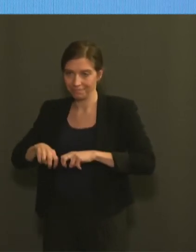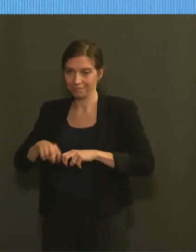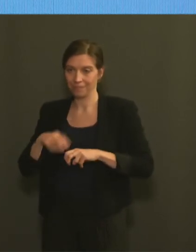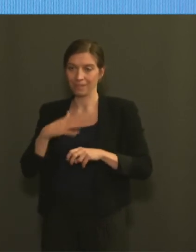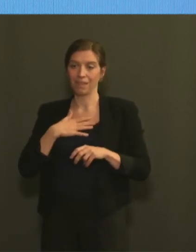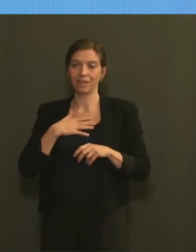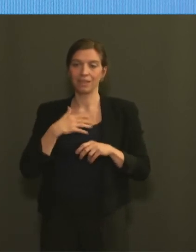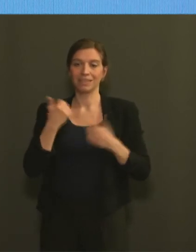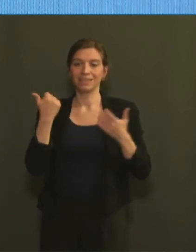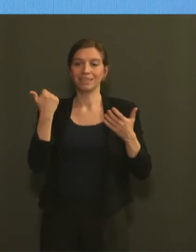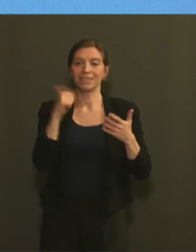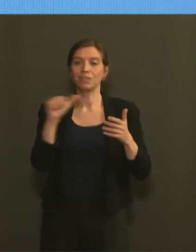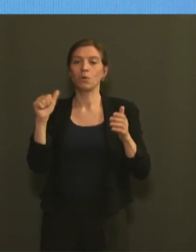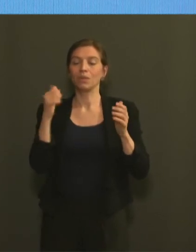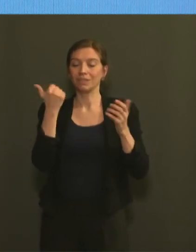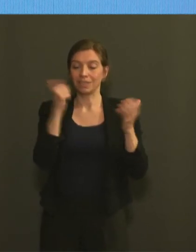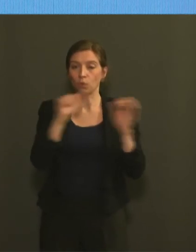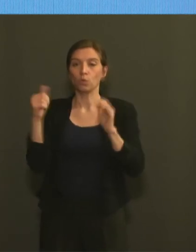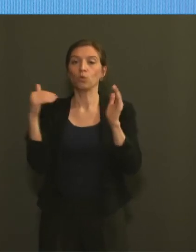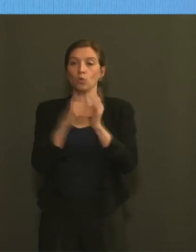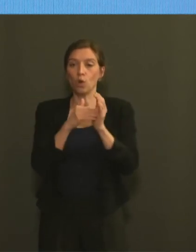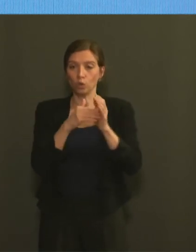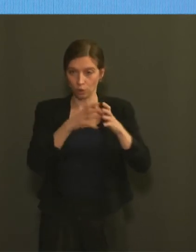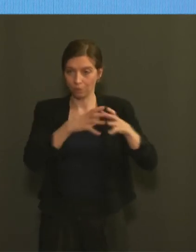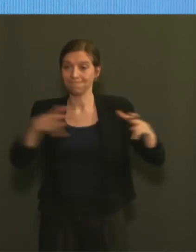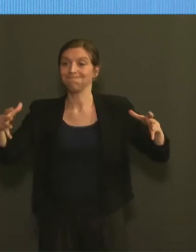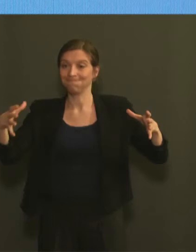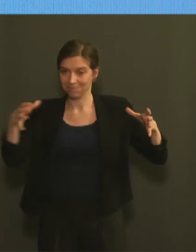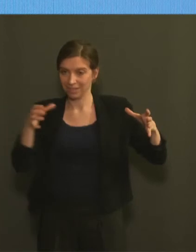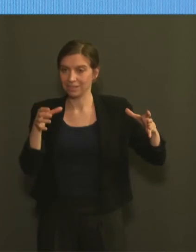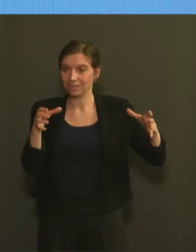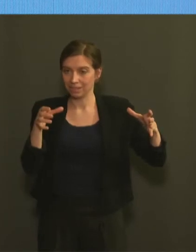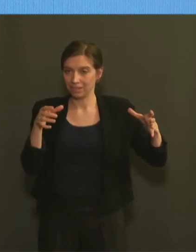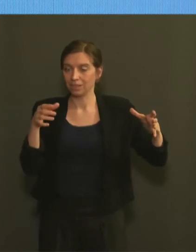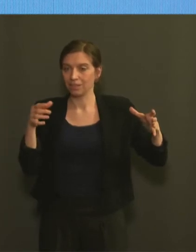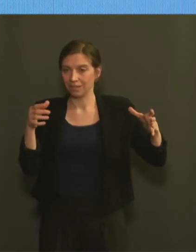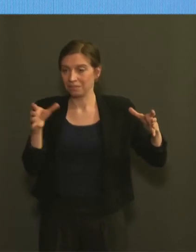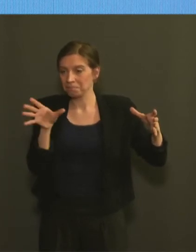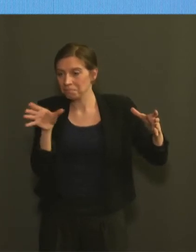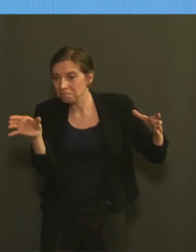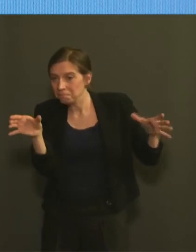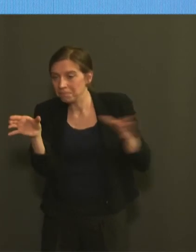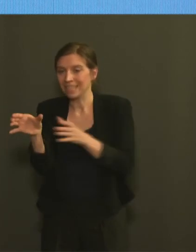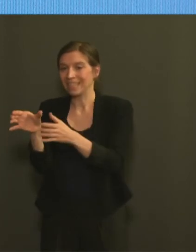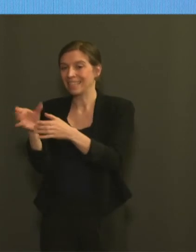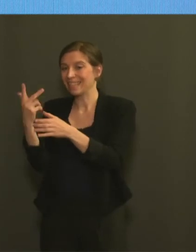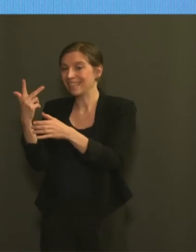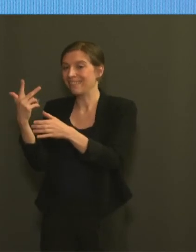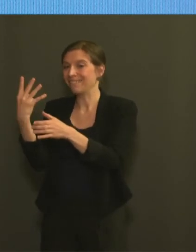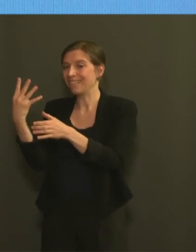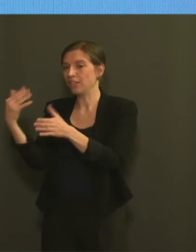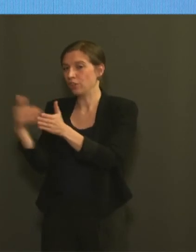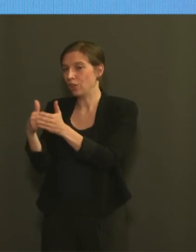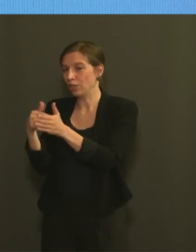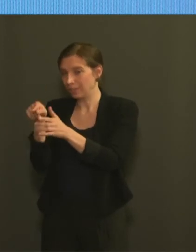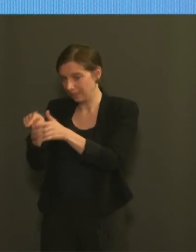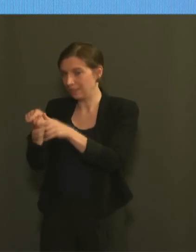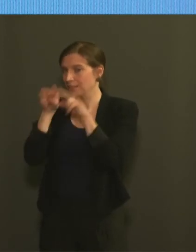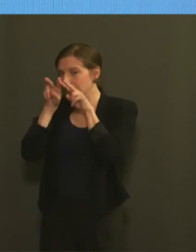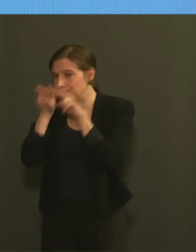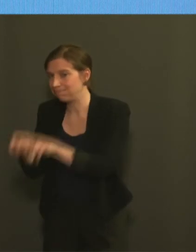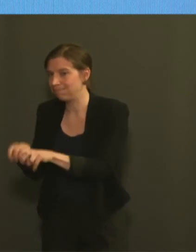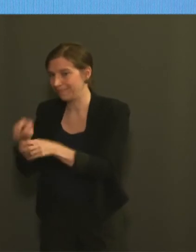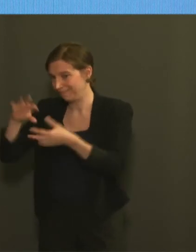usines et opaque mine de zinc se caractérisa cie orange uk variante okemba qui a aidé